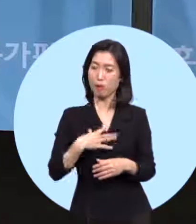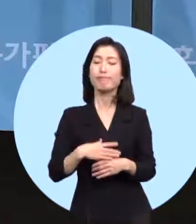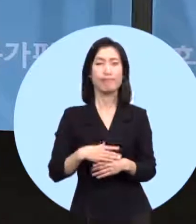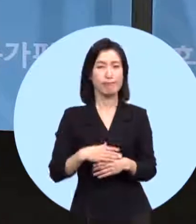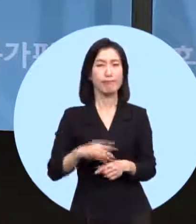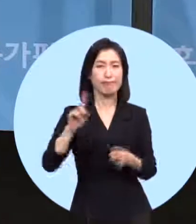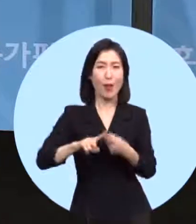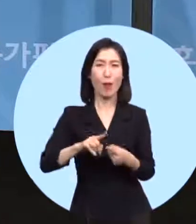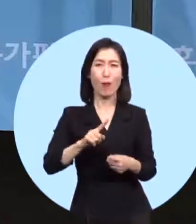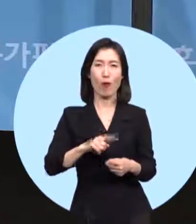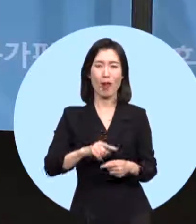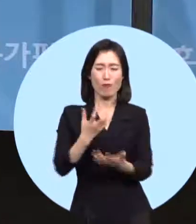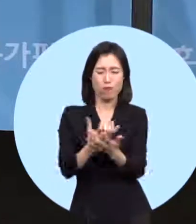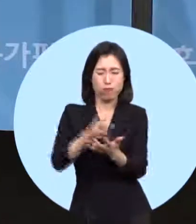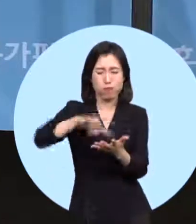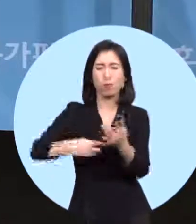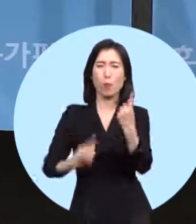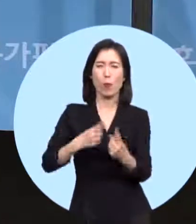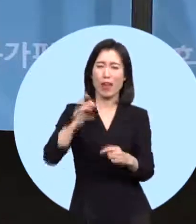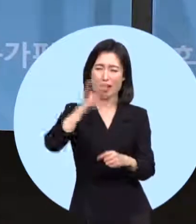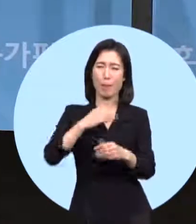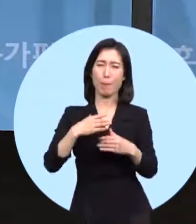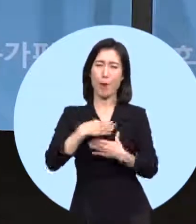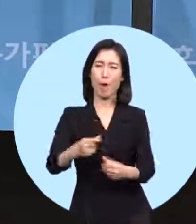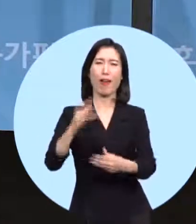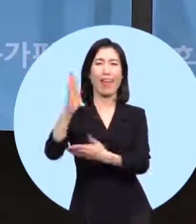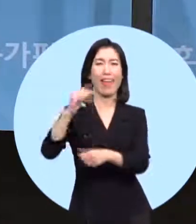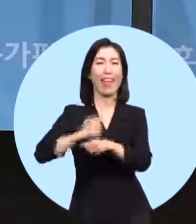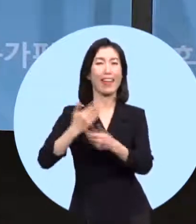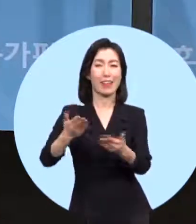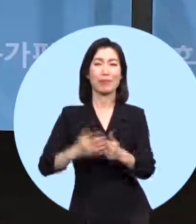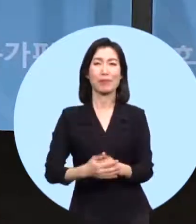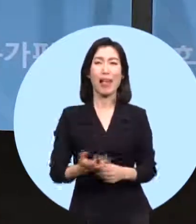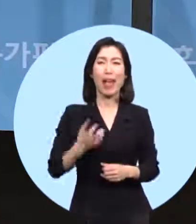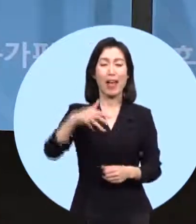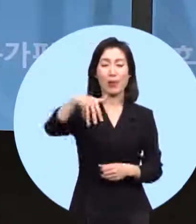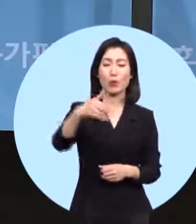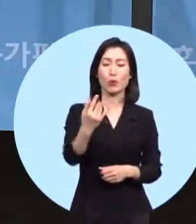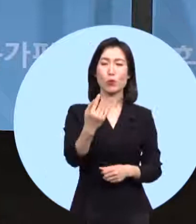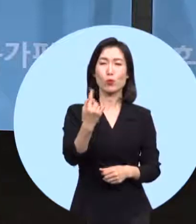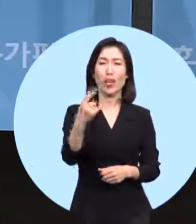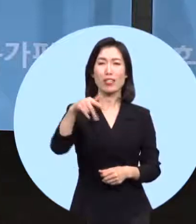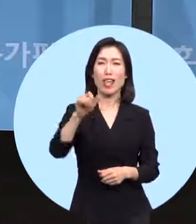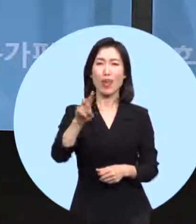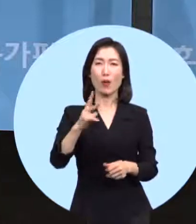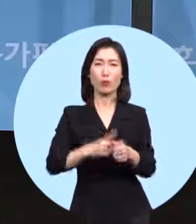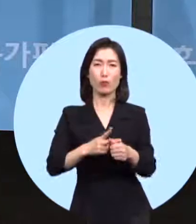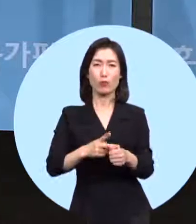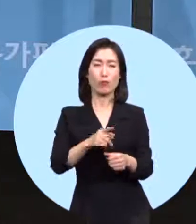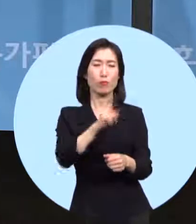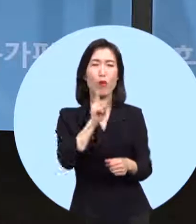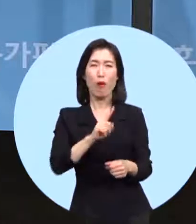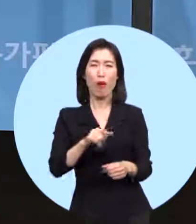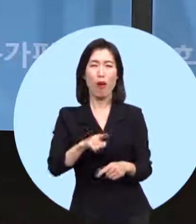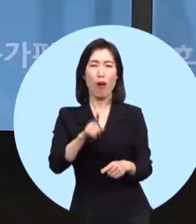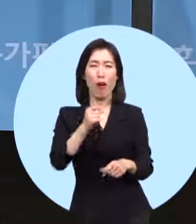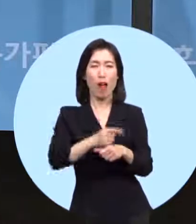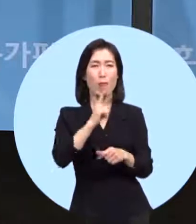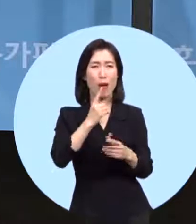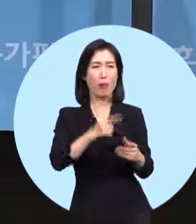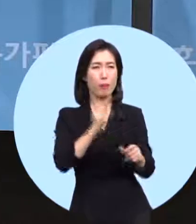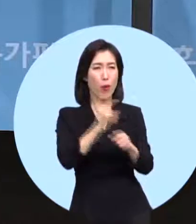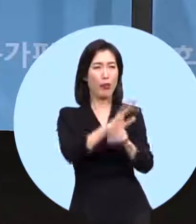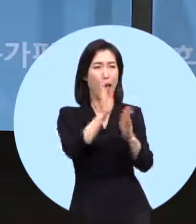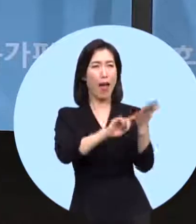툭 터놓고 이야기하겠습니다. 아까 최재은 교수님께서 더 이상 할 말이 없다, 다들 잘하신다 그랬기 때문에 저는 할